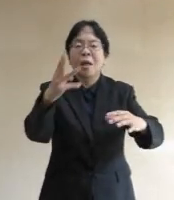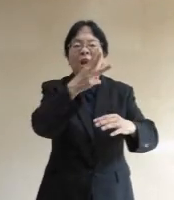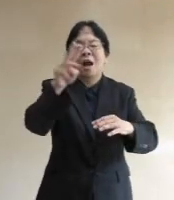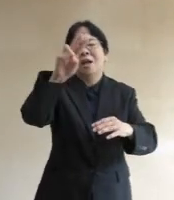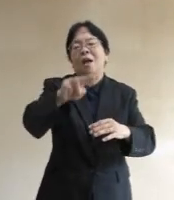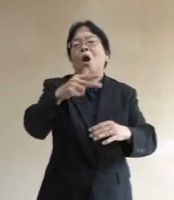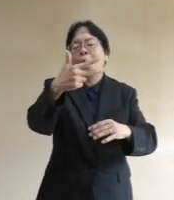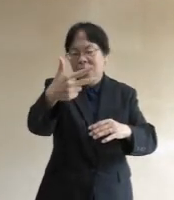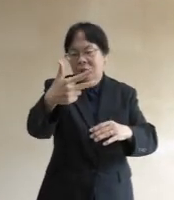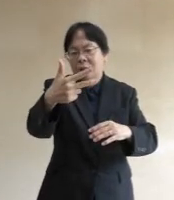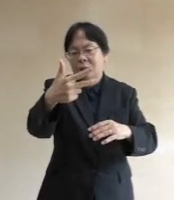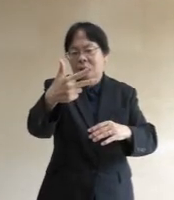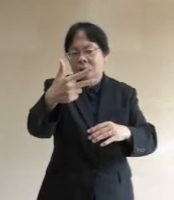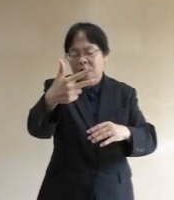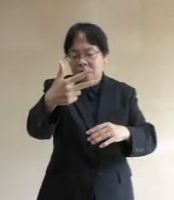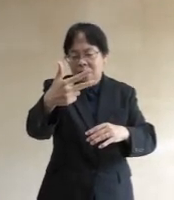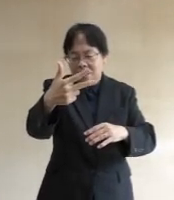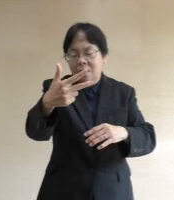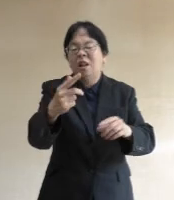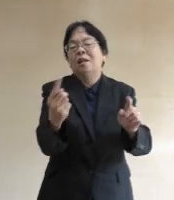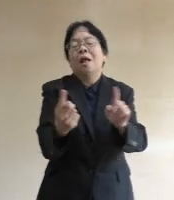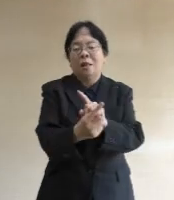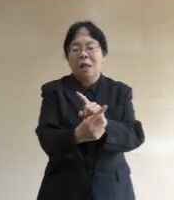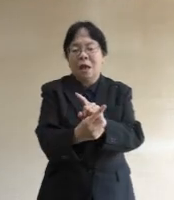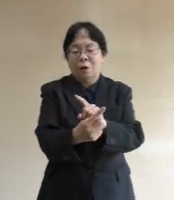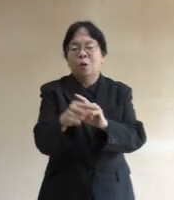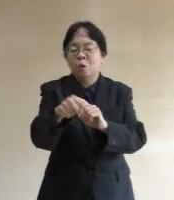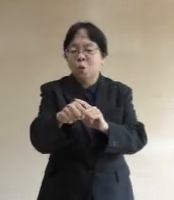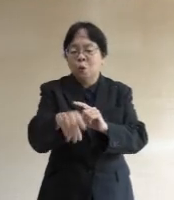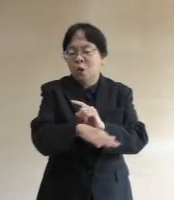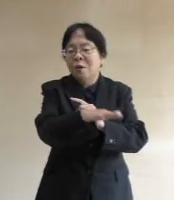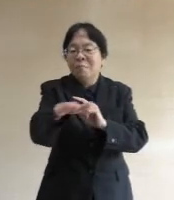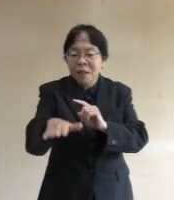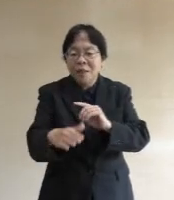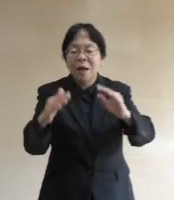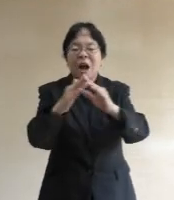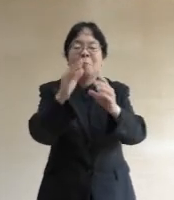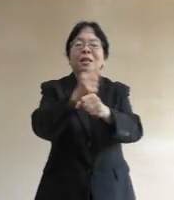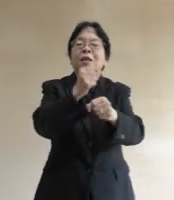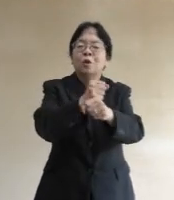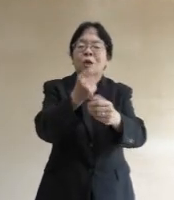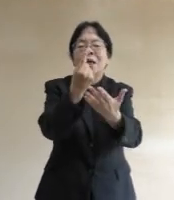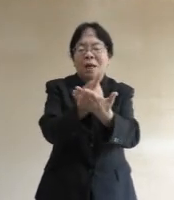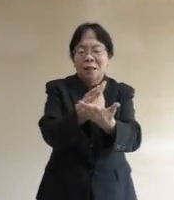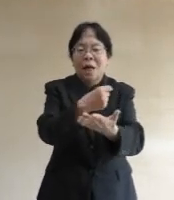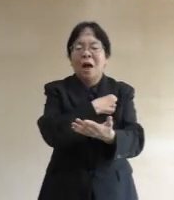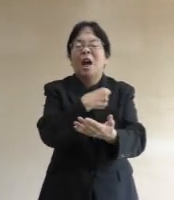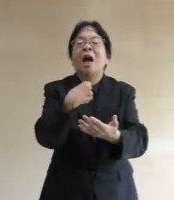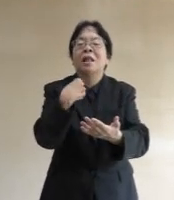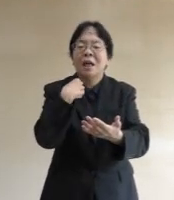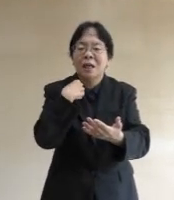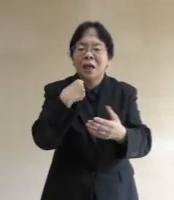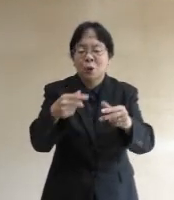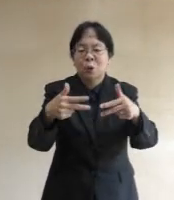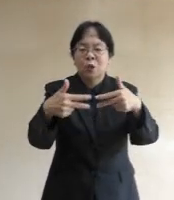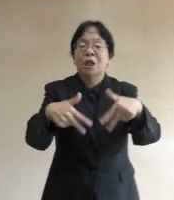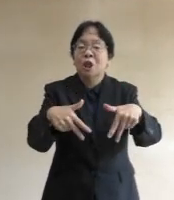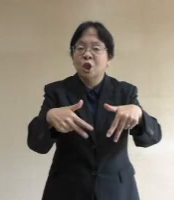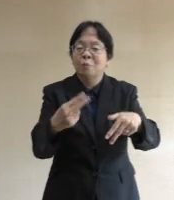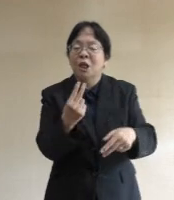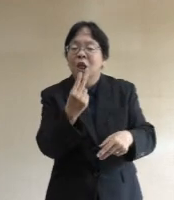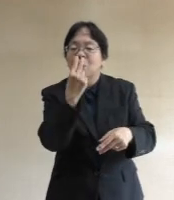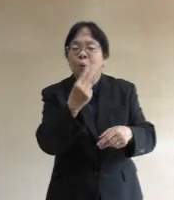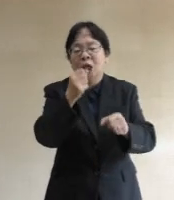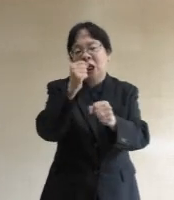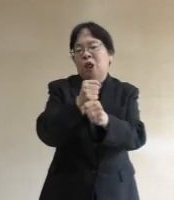掛川市っていうことですので、またそういうあらゆる方がこう町づくりに参加できるようなね、仕組みとか雰囲気づく